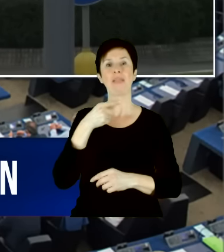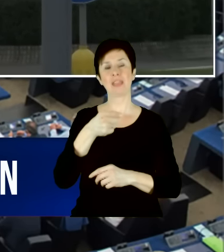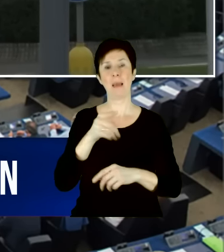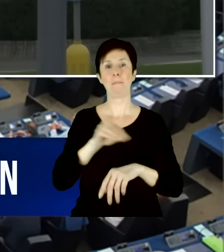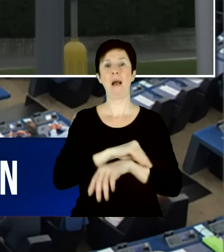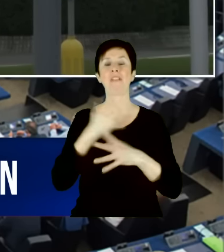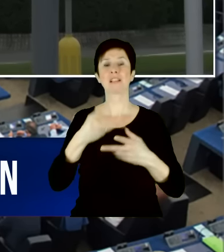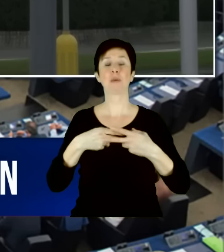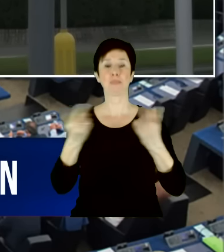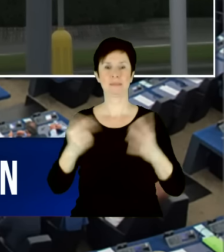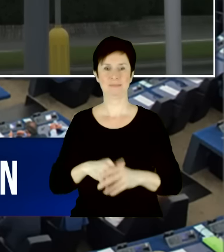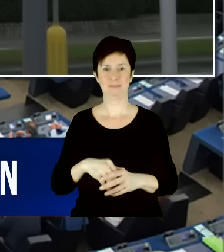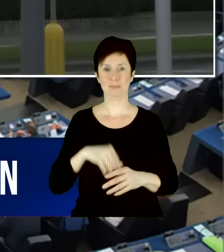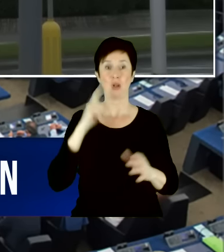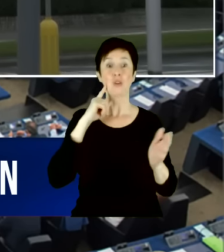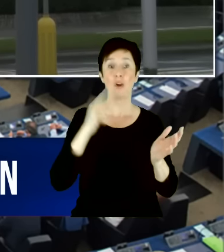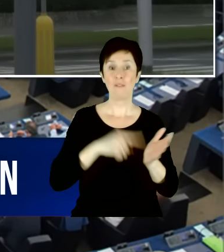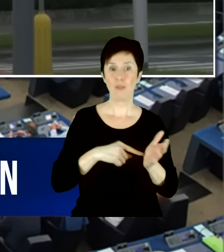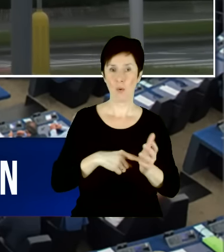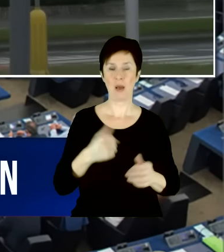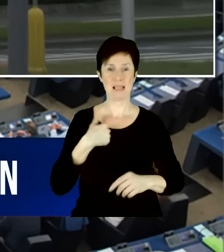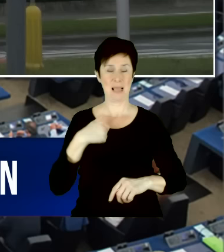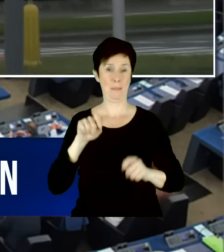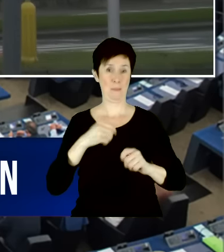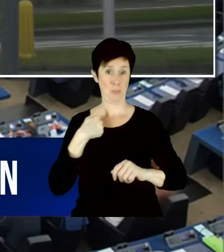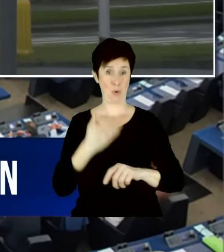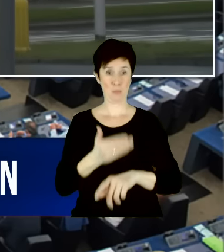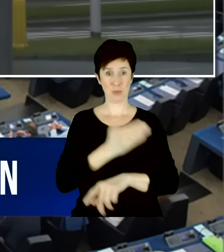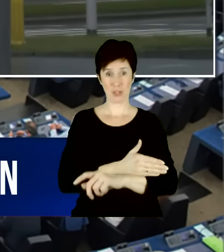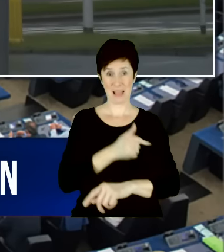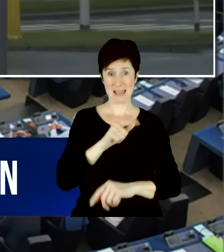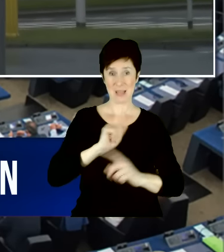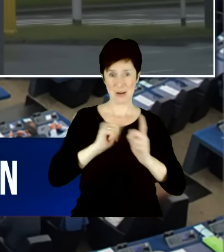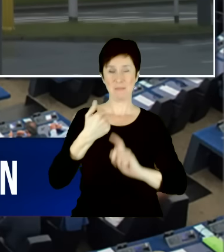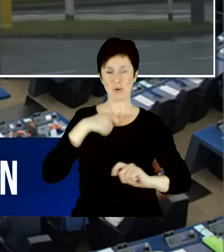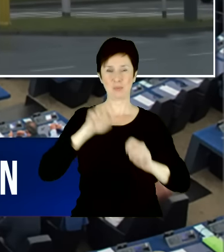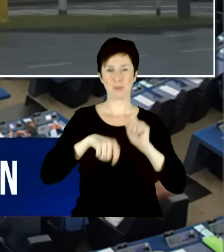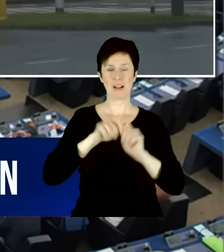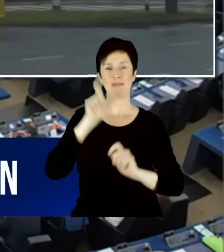właśnie, bo specjalnie sprawdziłem jeszcze przed naszą rozmową, kiedy dziennikarka się